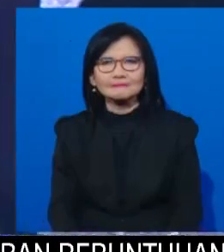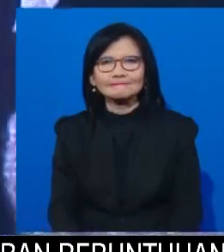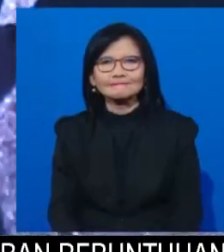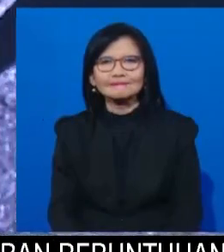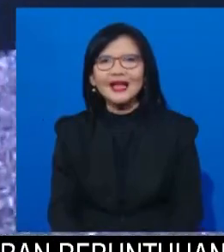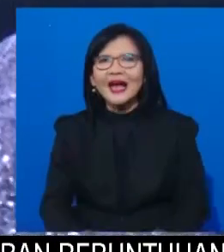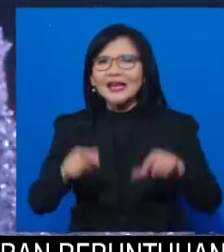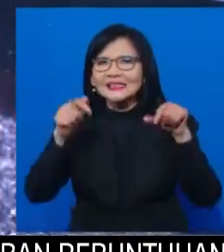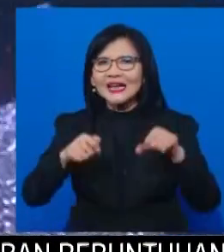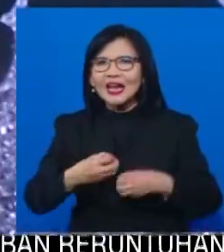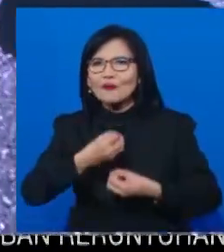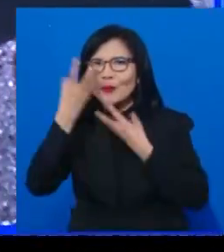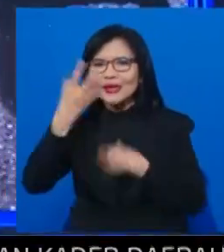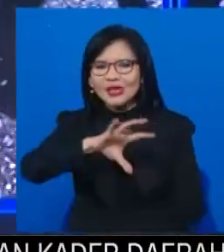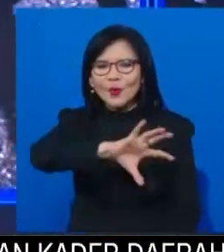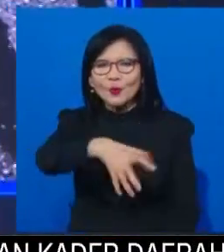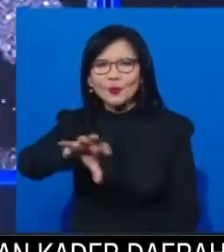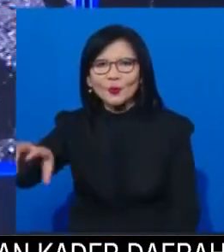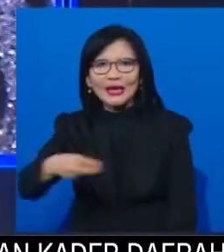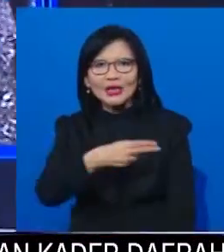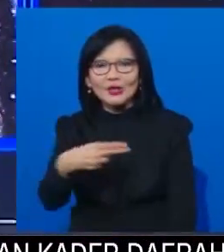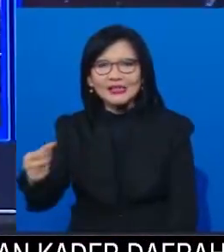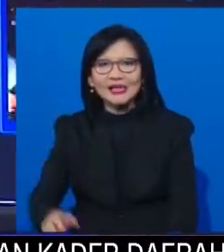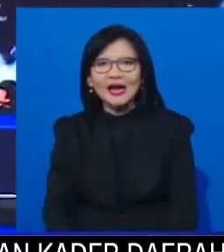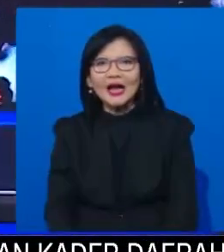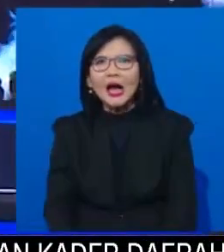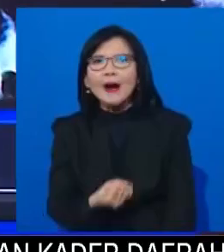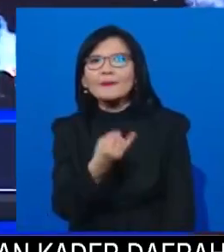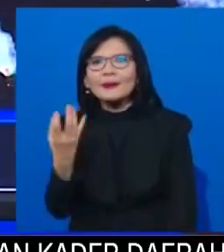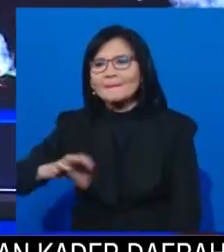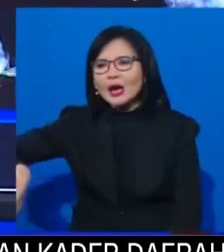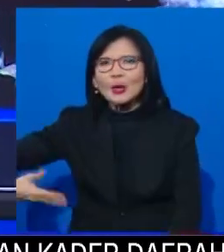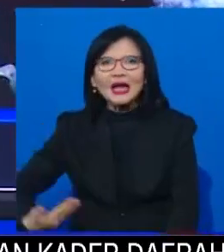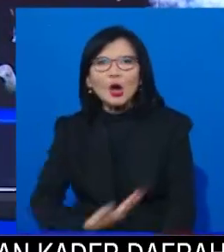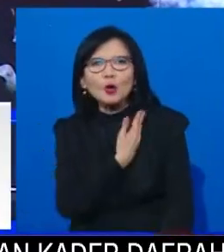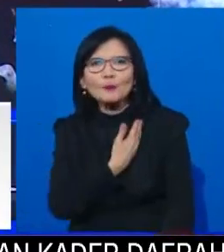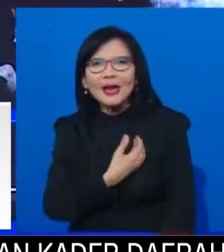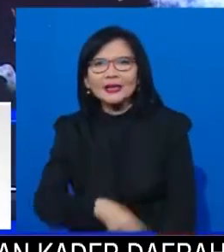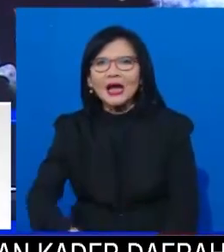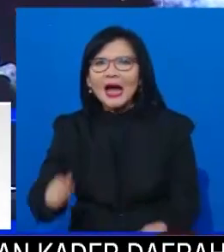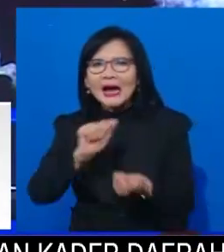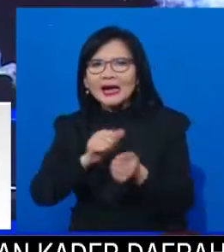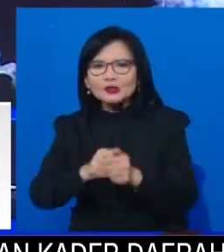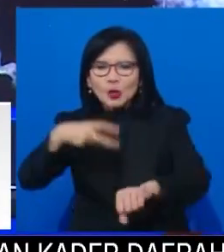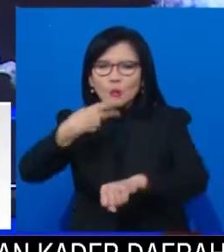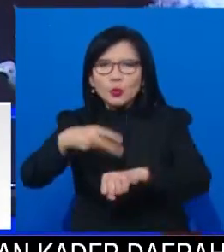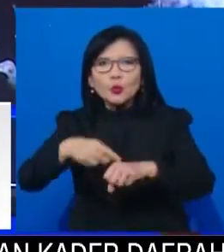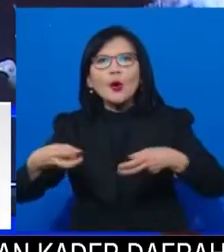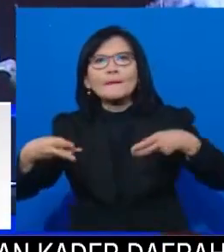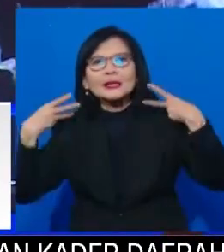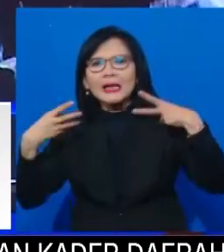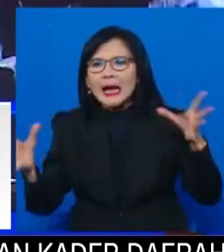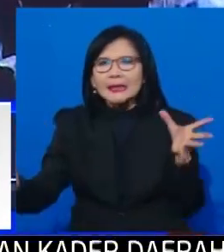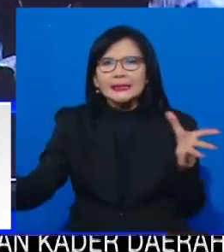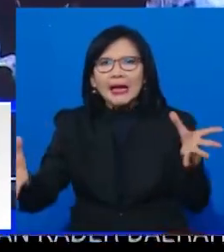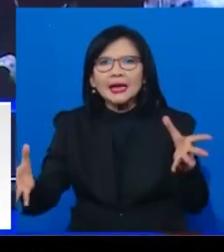Kini kita akan ke informasi dari sejumlah daerah di tanah air di mana sejumlah keluarga korban Kanjuruhan diadang aparat saat ingin menagih janji